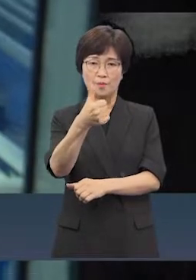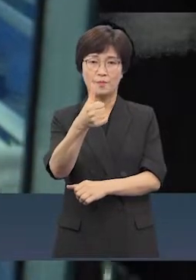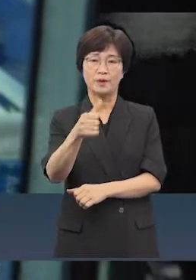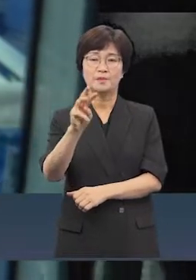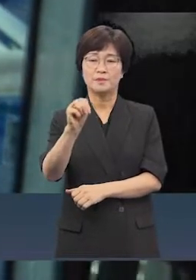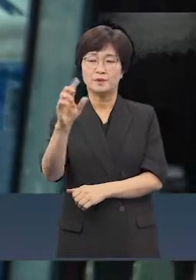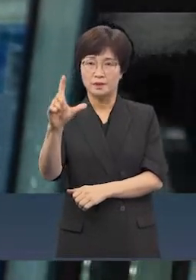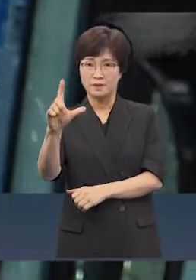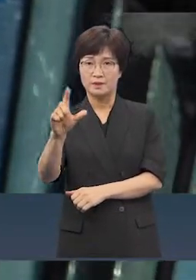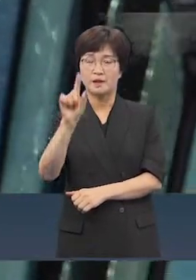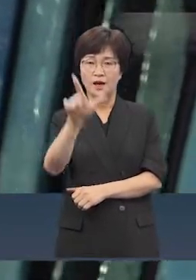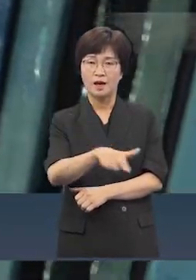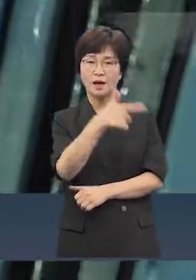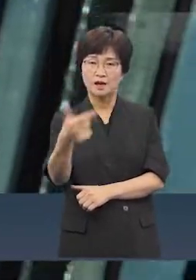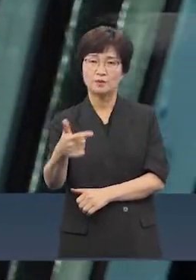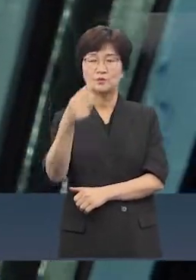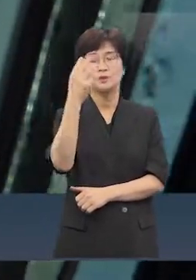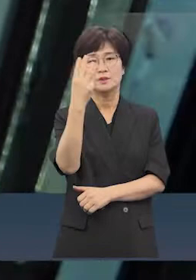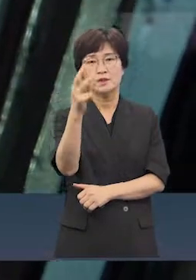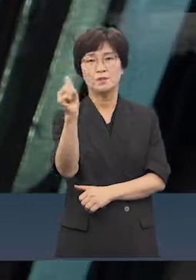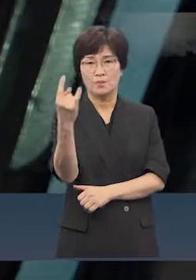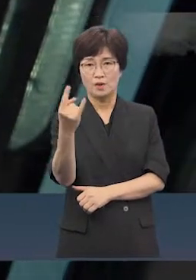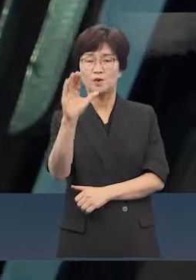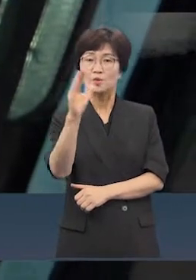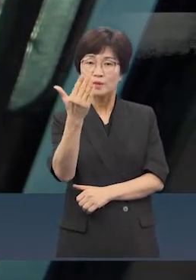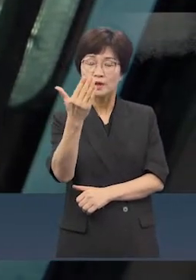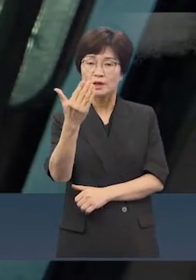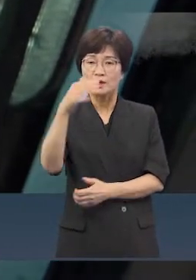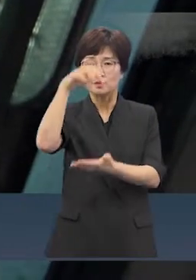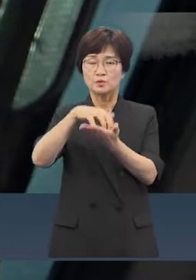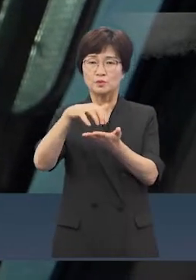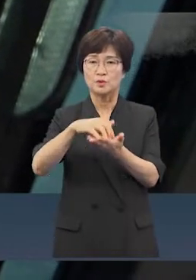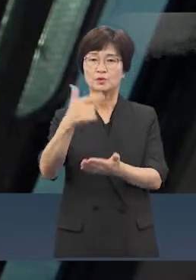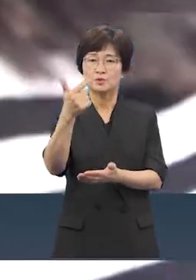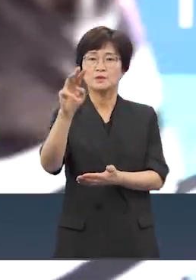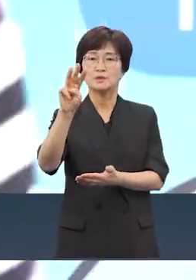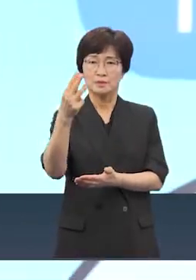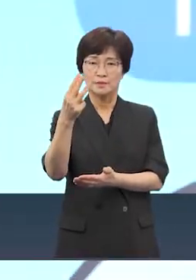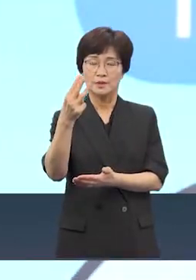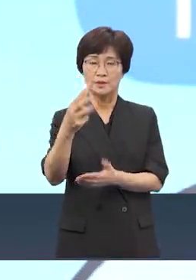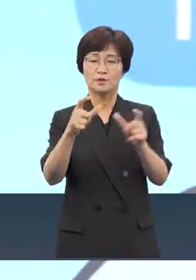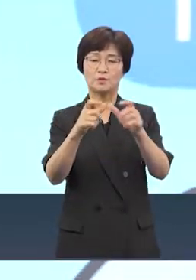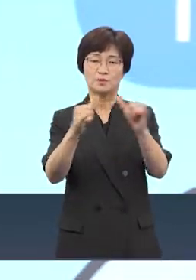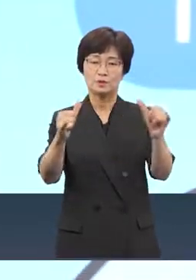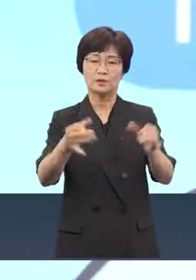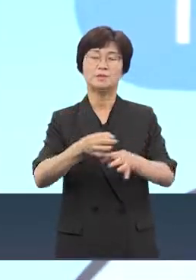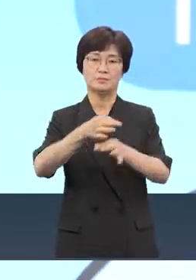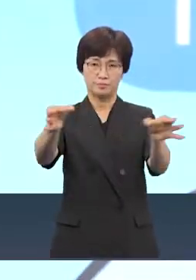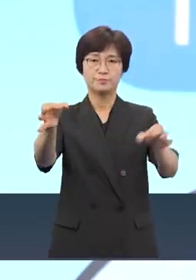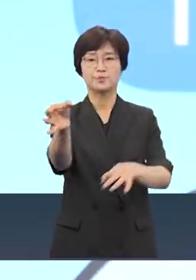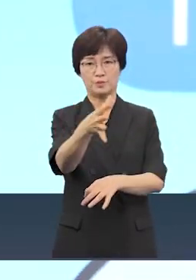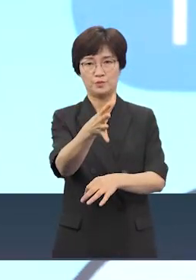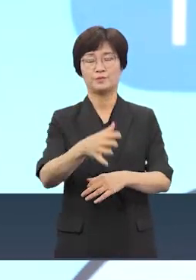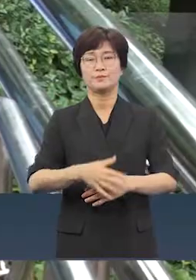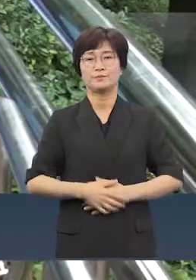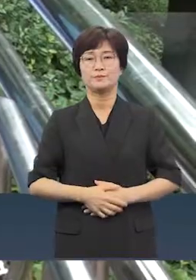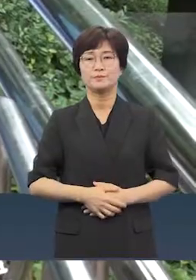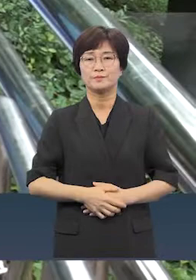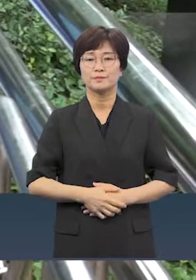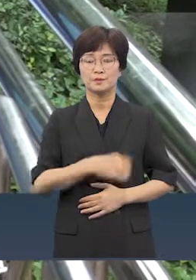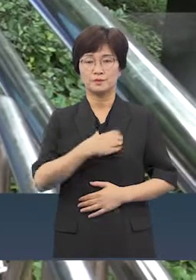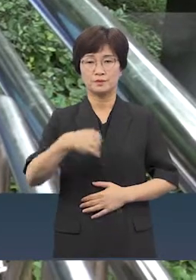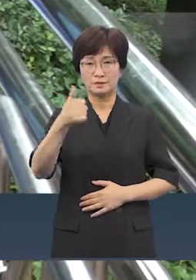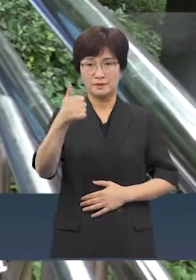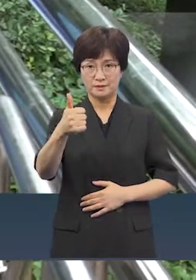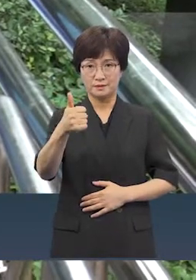하루 3회에 걸쳐 9 100개를 비치해 총 6천 300개를 매일 구민들에게 무료로 제공합니다 잎이